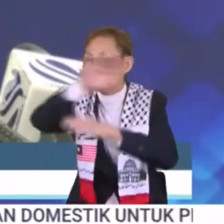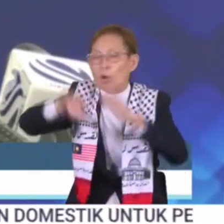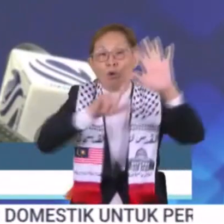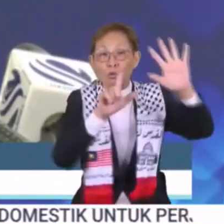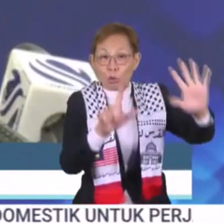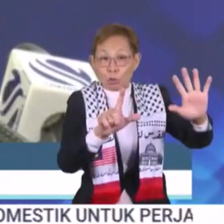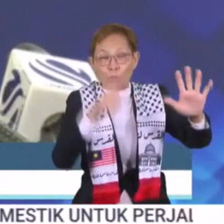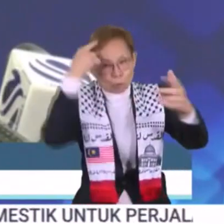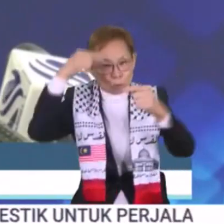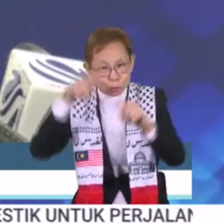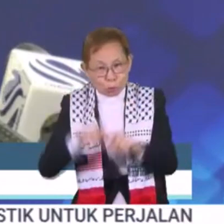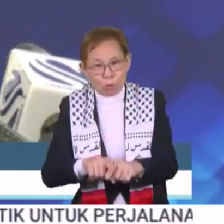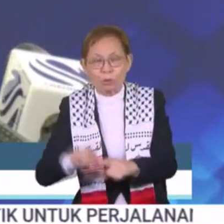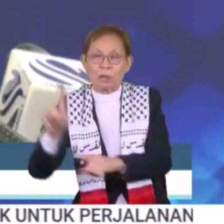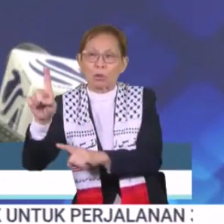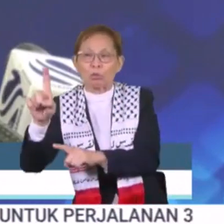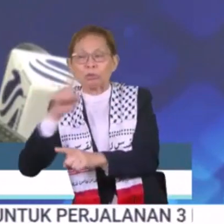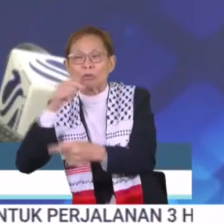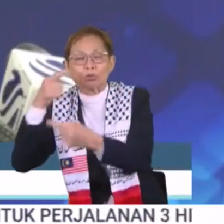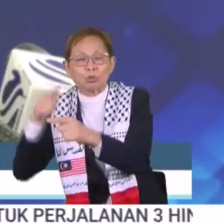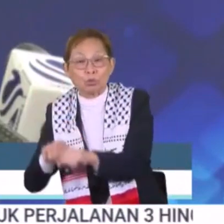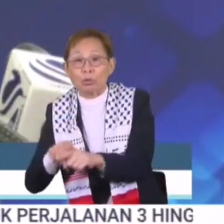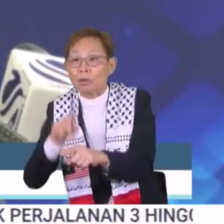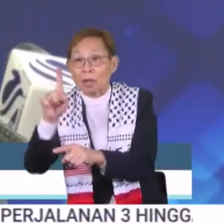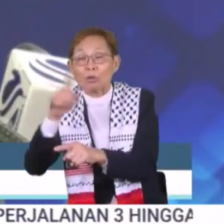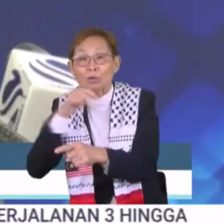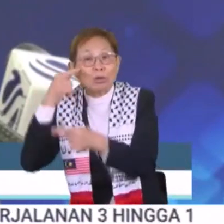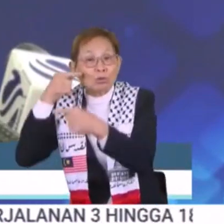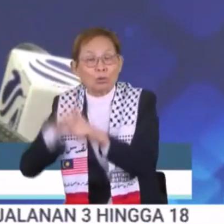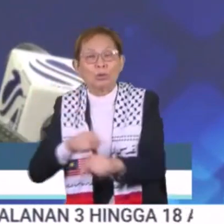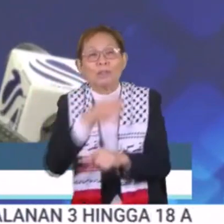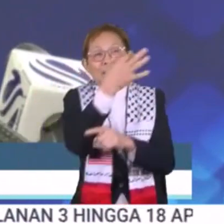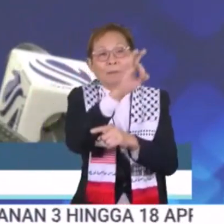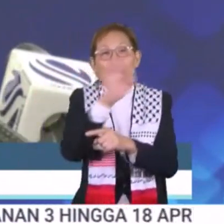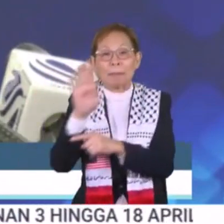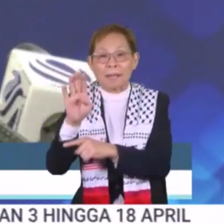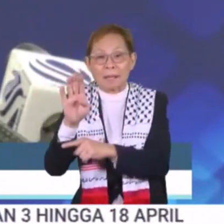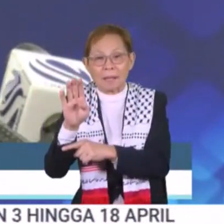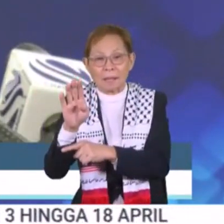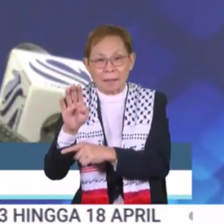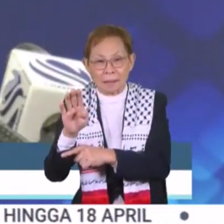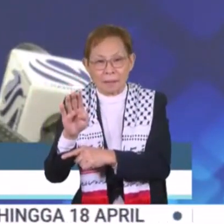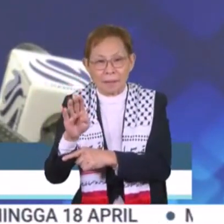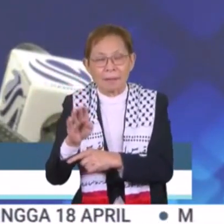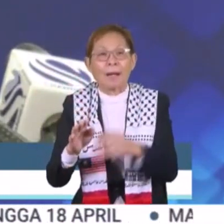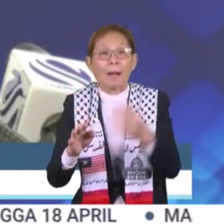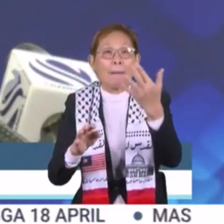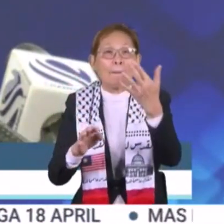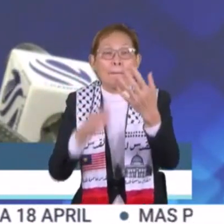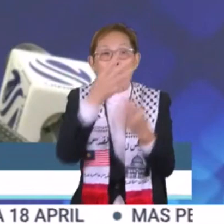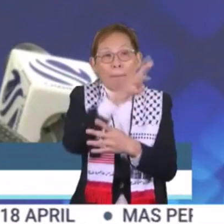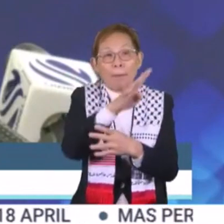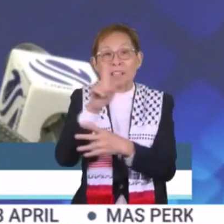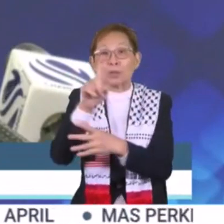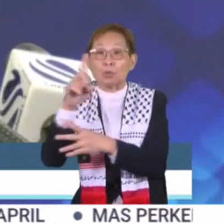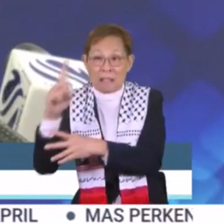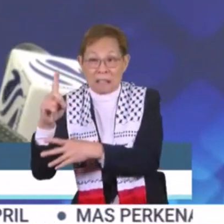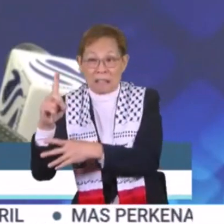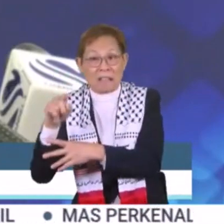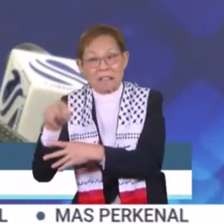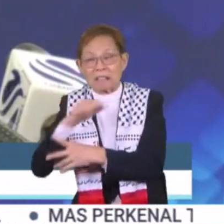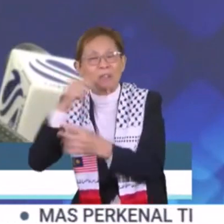dipersetujui melainkan satu, iaitu perkara tentang 19B dan 14.1E. Itu